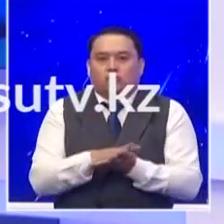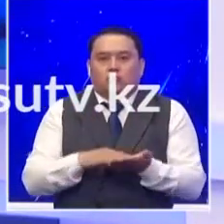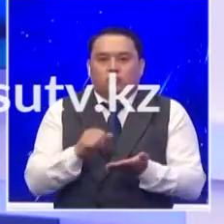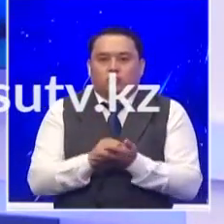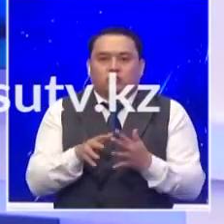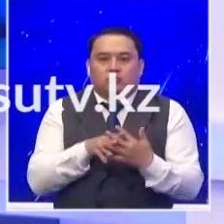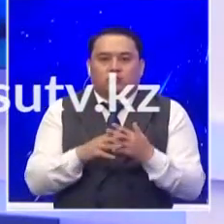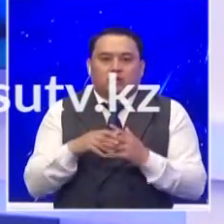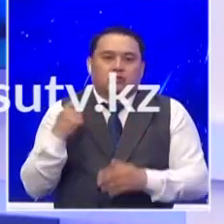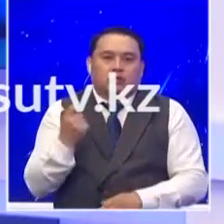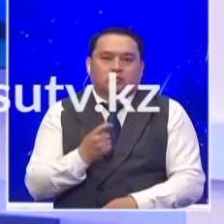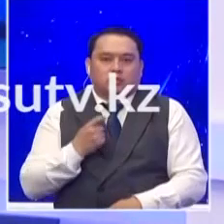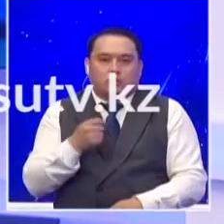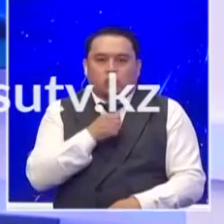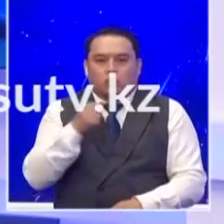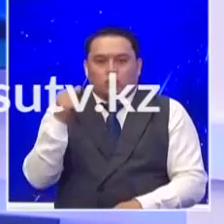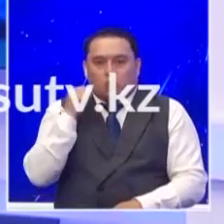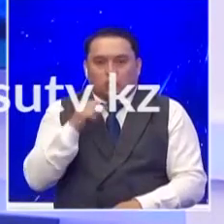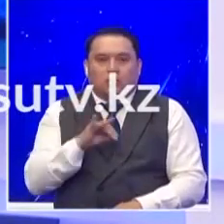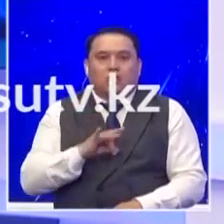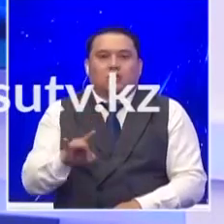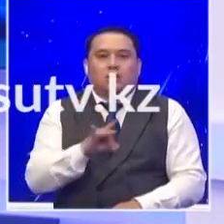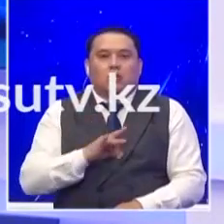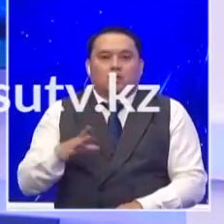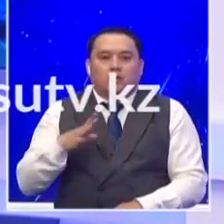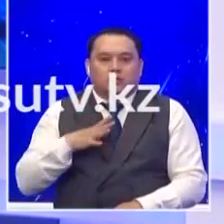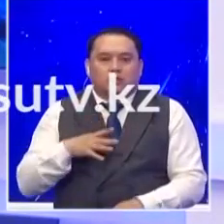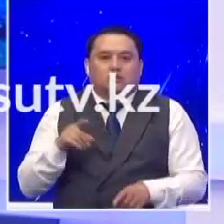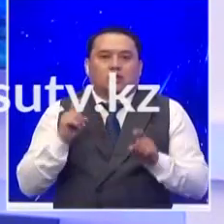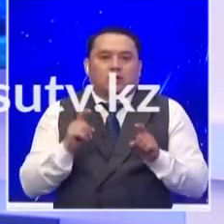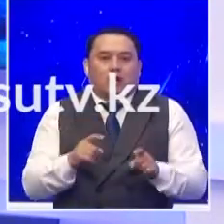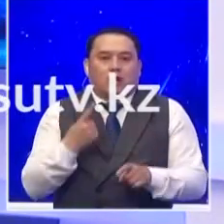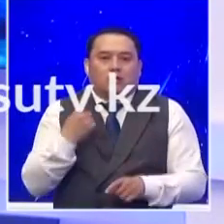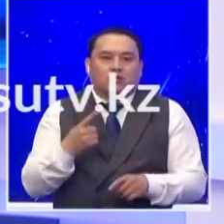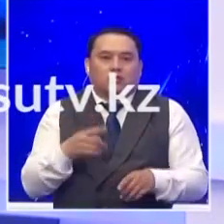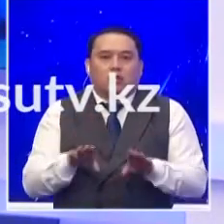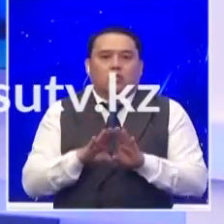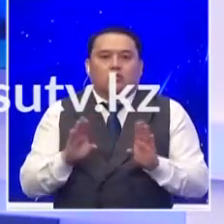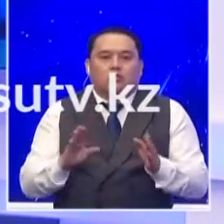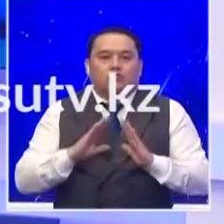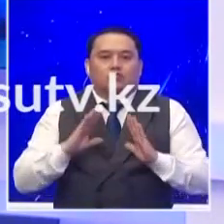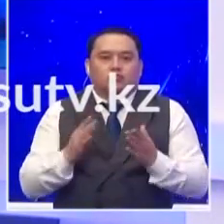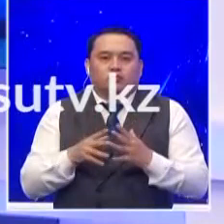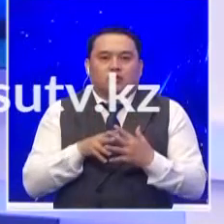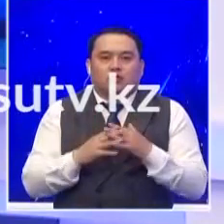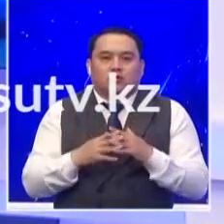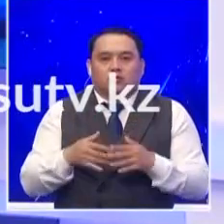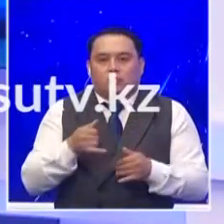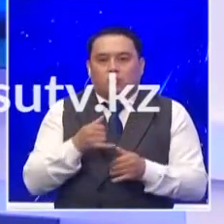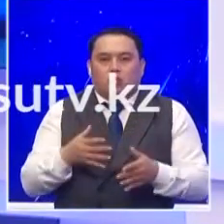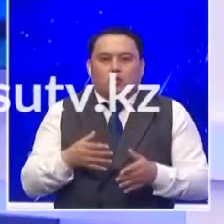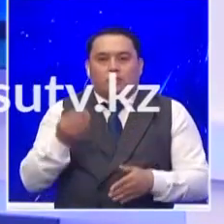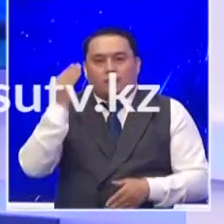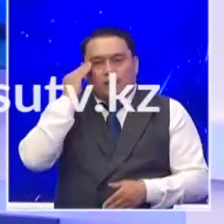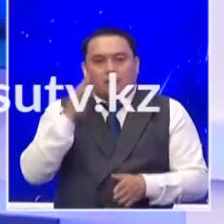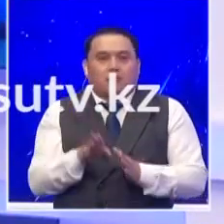может уничтожить и сельхозугодия. Так, в прошлом году в Вилийском районе зарегистрирован один такой случай. Крестьянин не предпринял